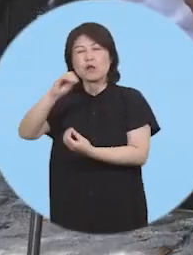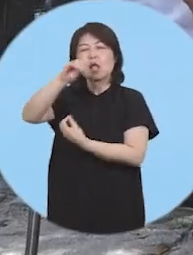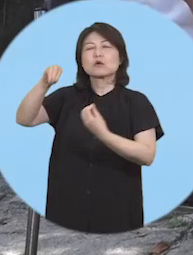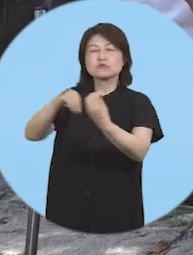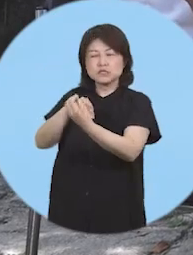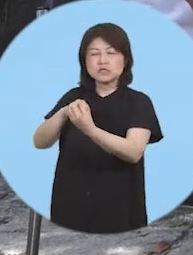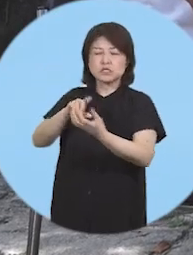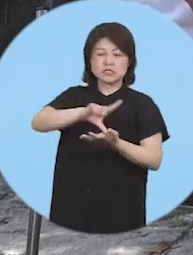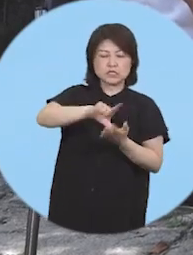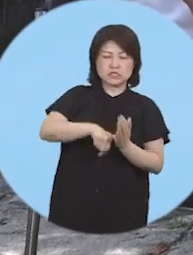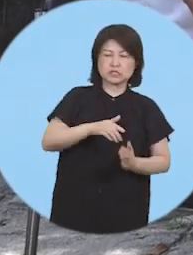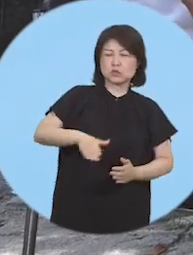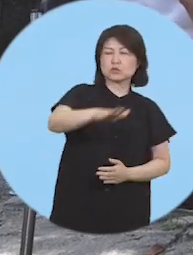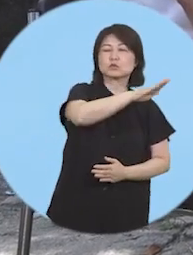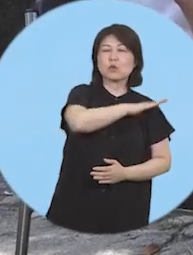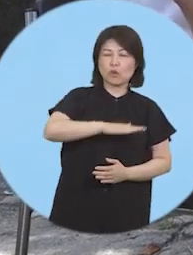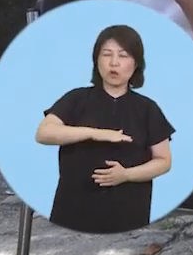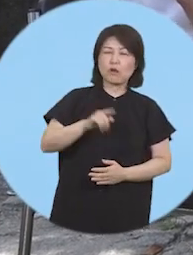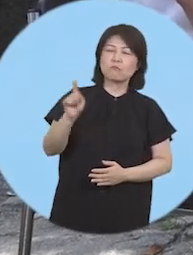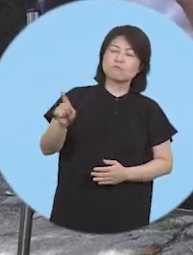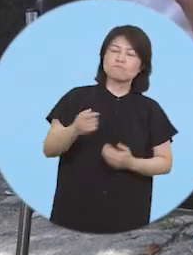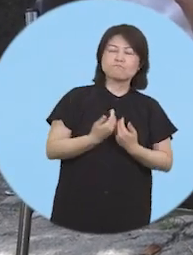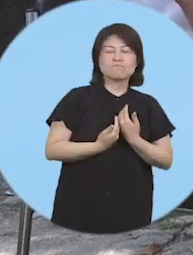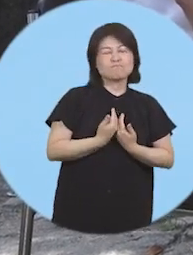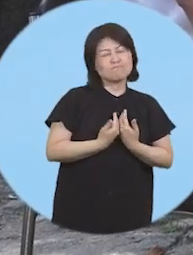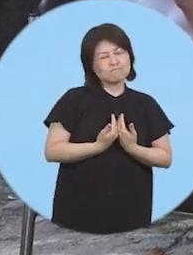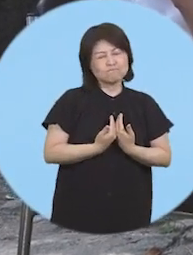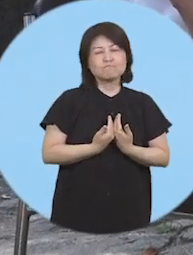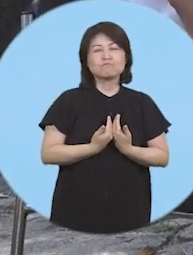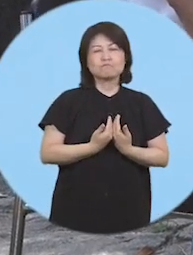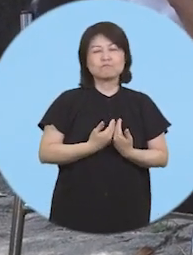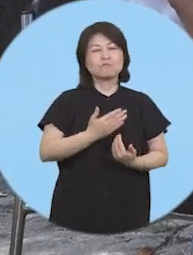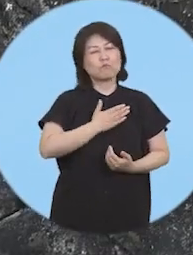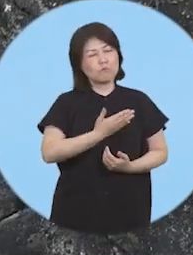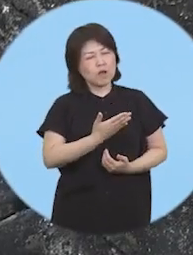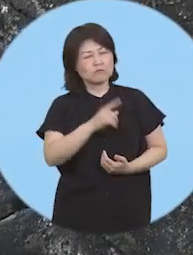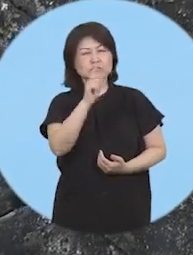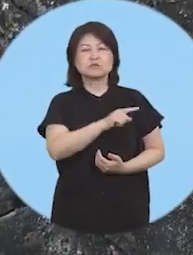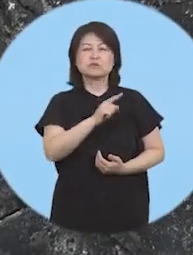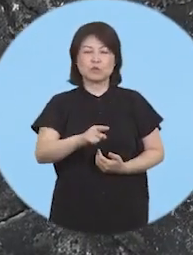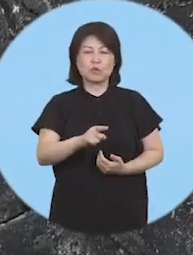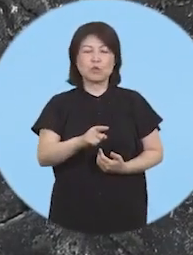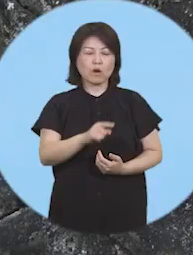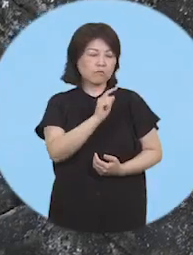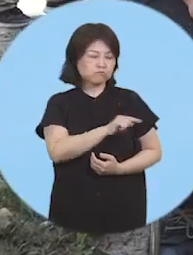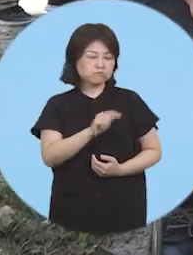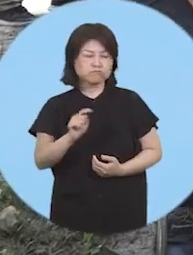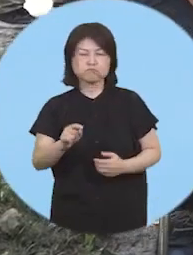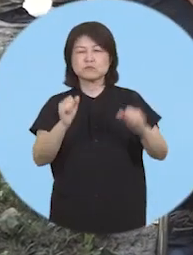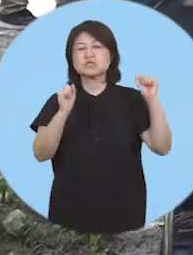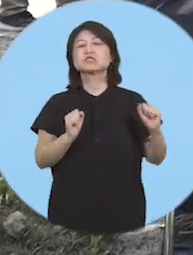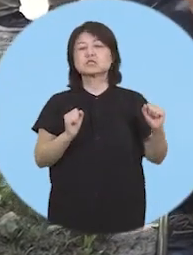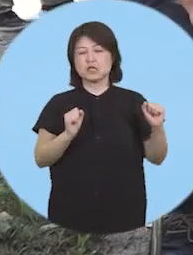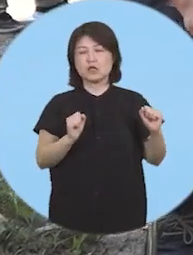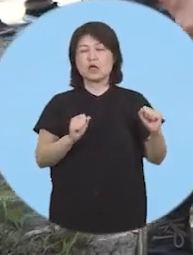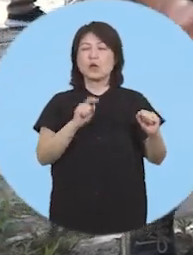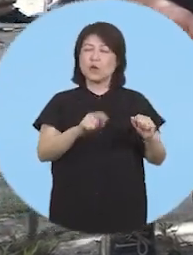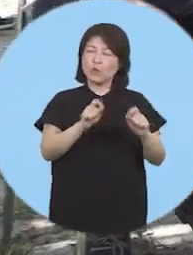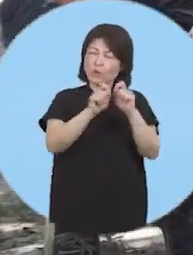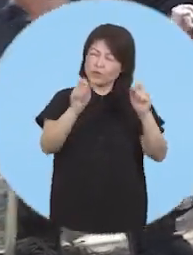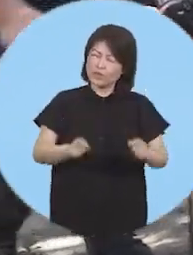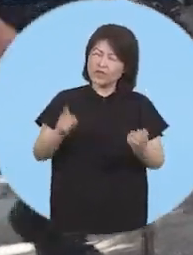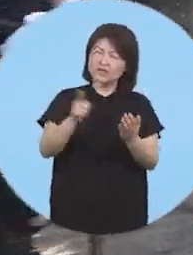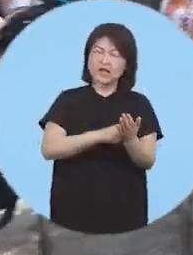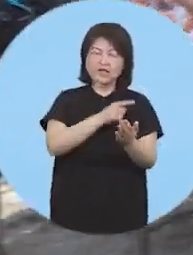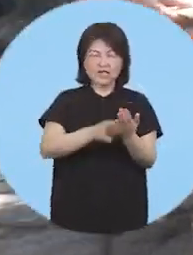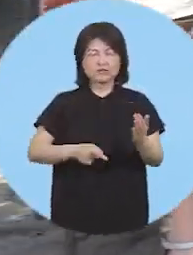も、どっちかというとこう地域の人が不満に思うことの方が最近増えてきたっていう現状があって、 ね、 でそれをなんとか解決したい